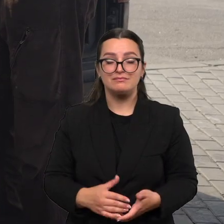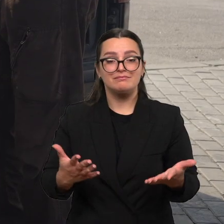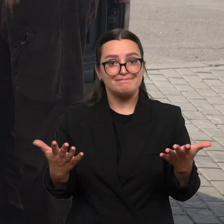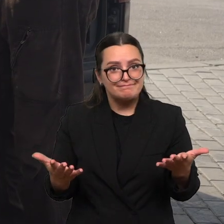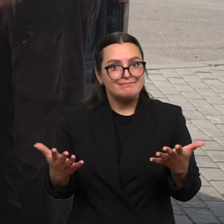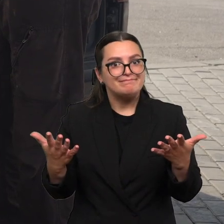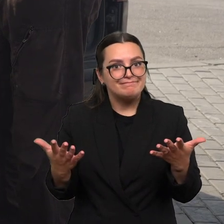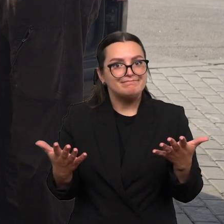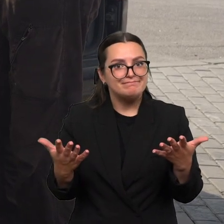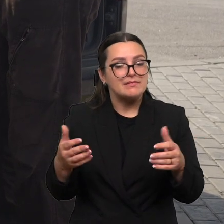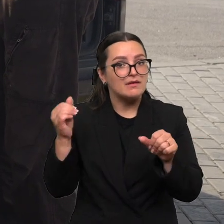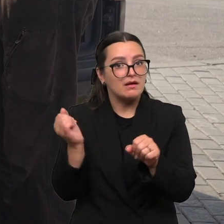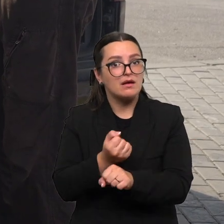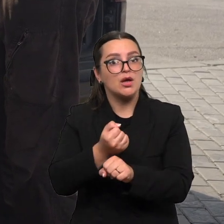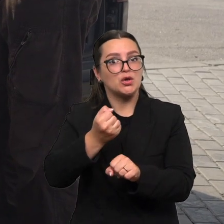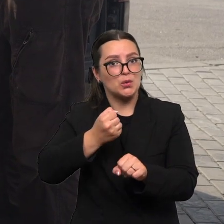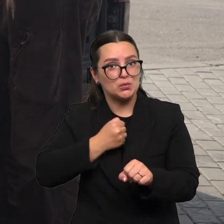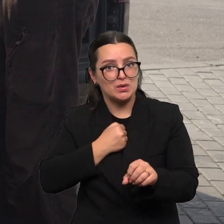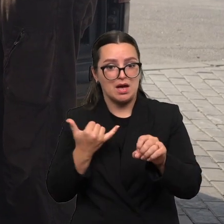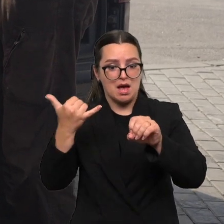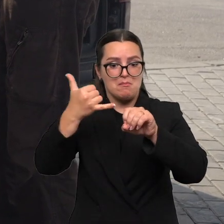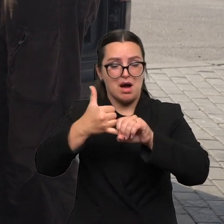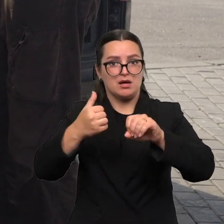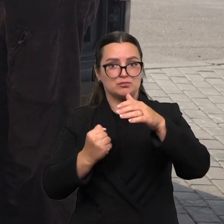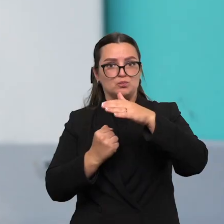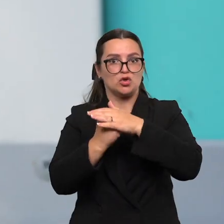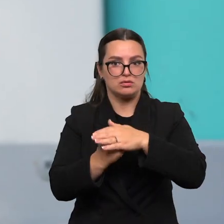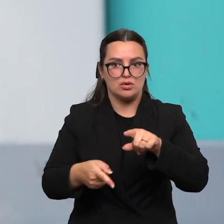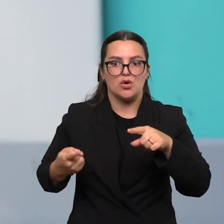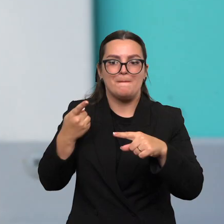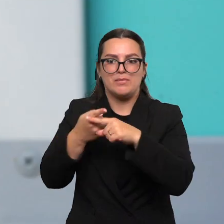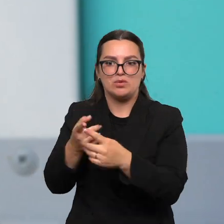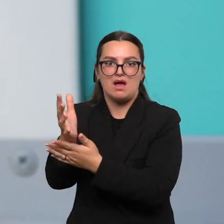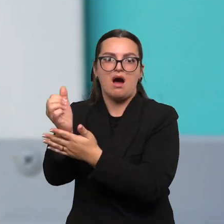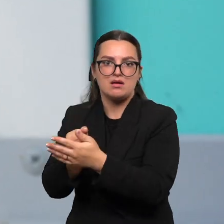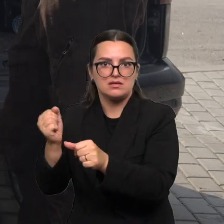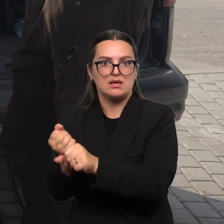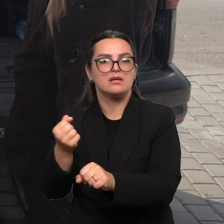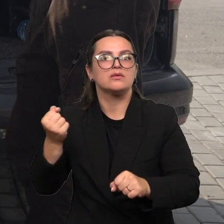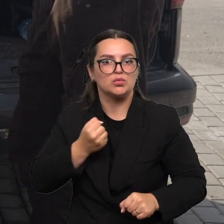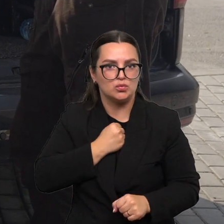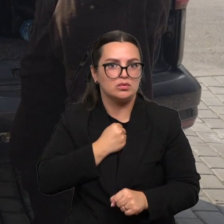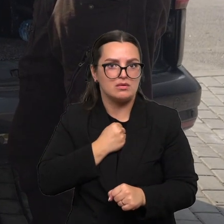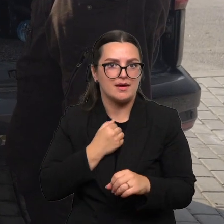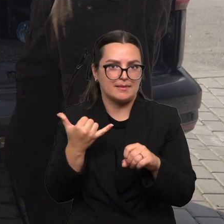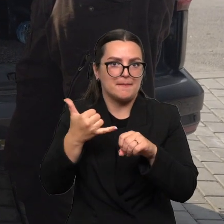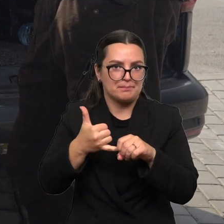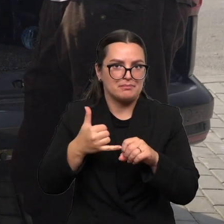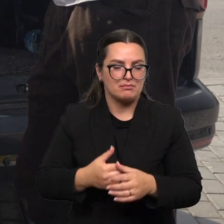Reikia turėti pilną baką ir dar rezervą. Jo, taikos metu aš sakyčiau apskritai